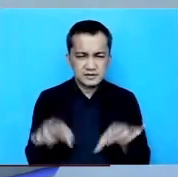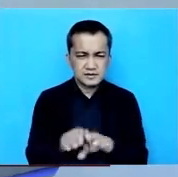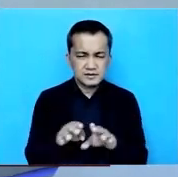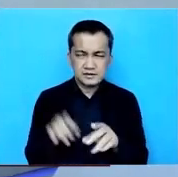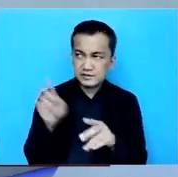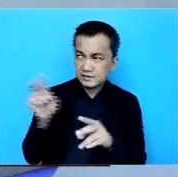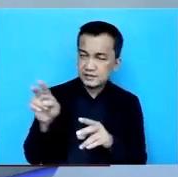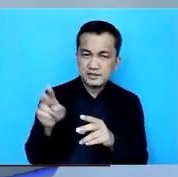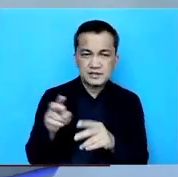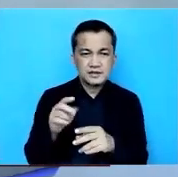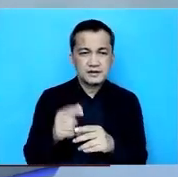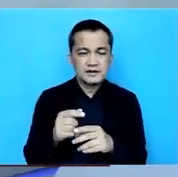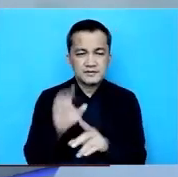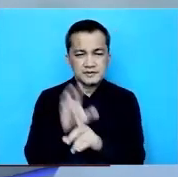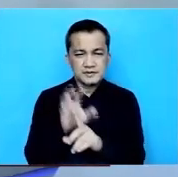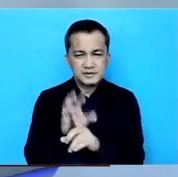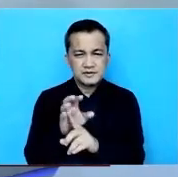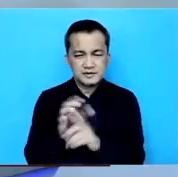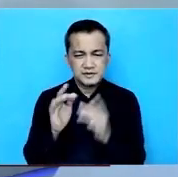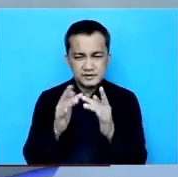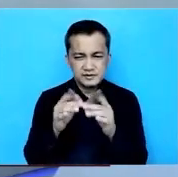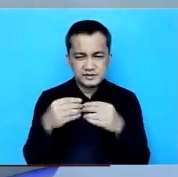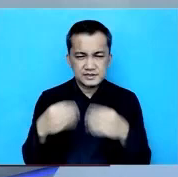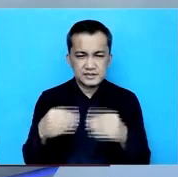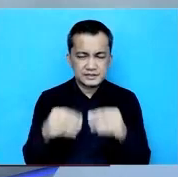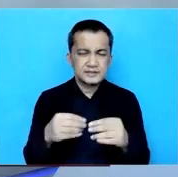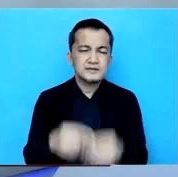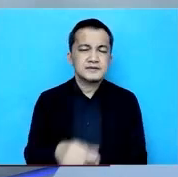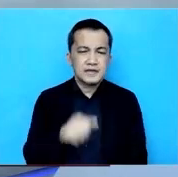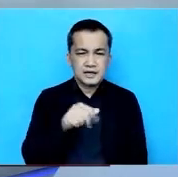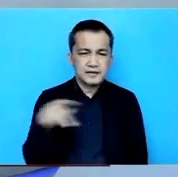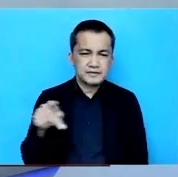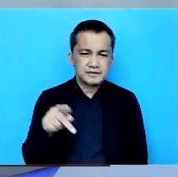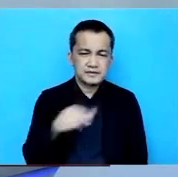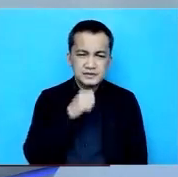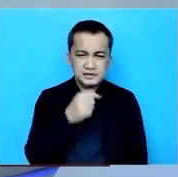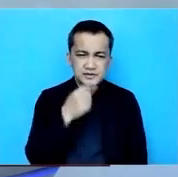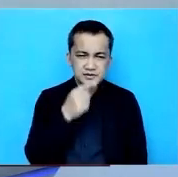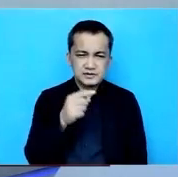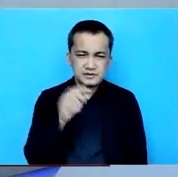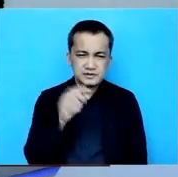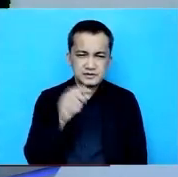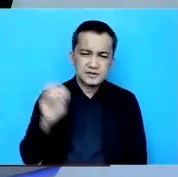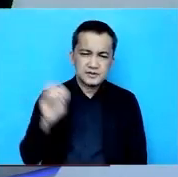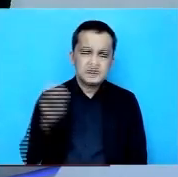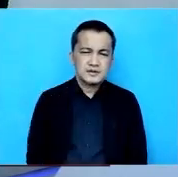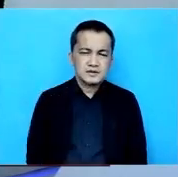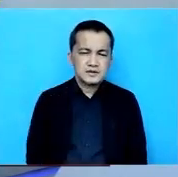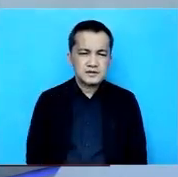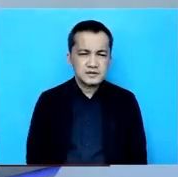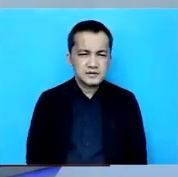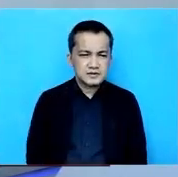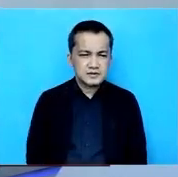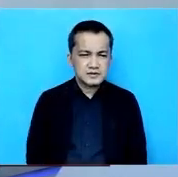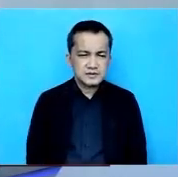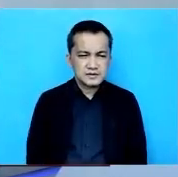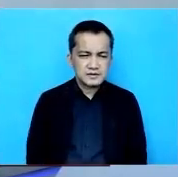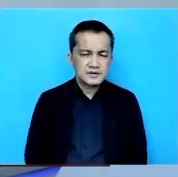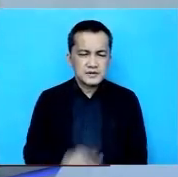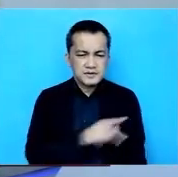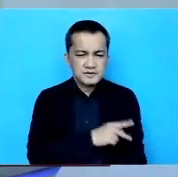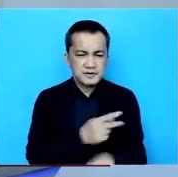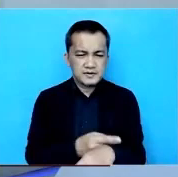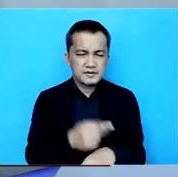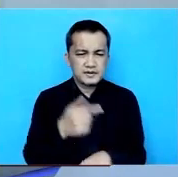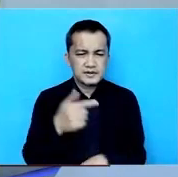amin nakita sa isang popular na online selling platform na hindi po natin babanggitin pero nakalagay doon. Anyway, high power green laser pointer po na